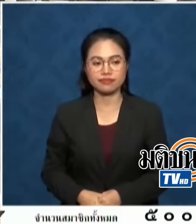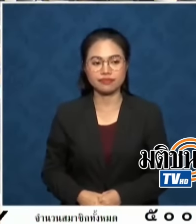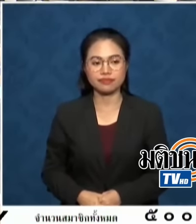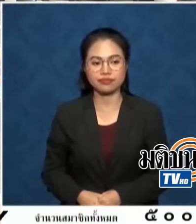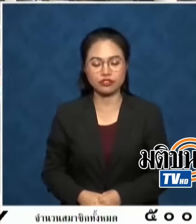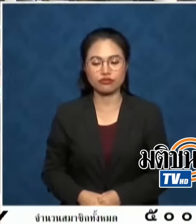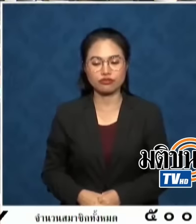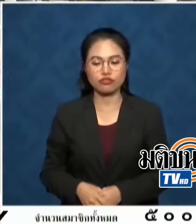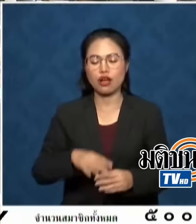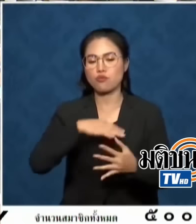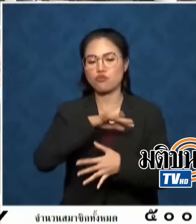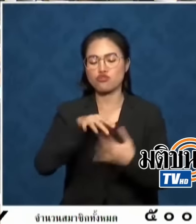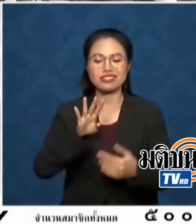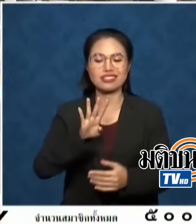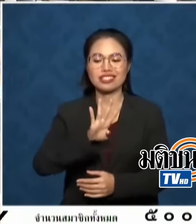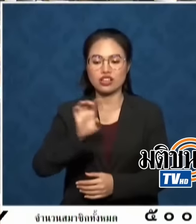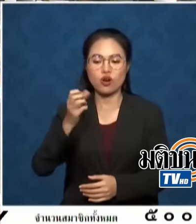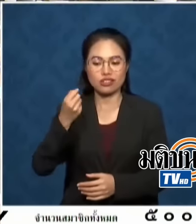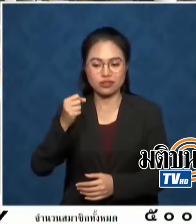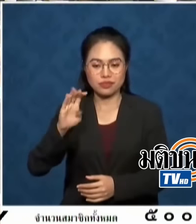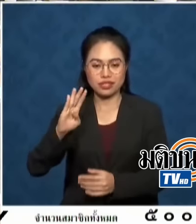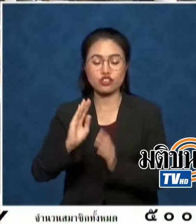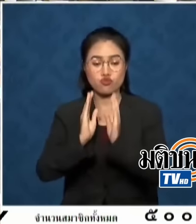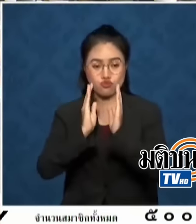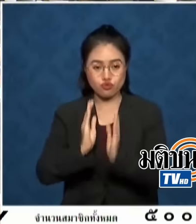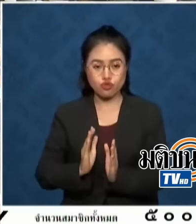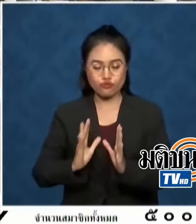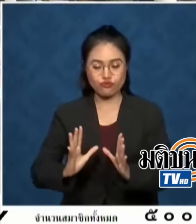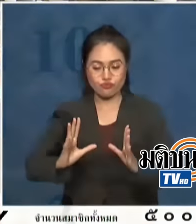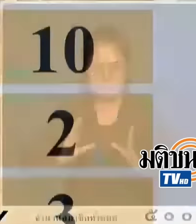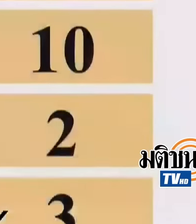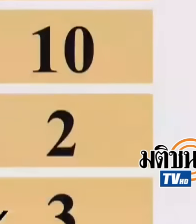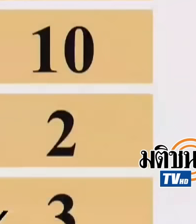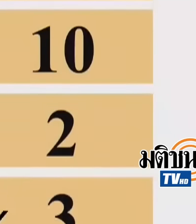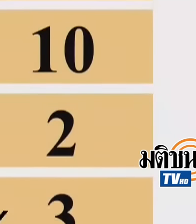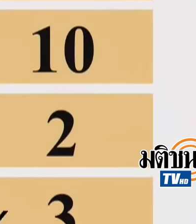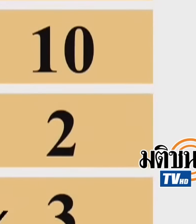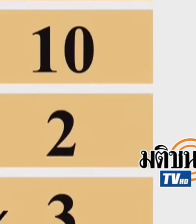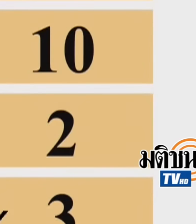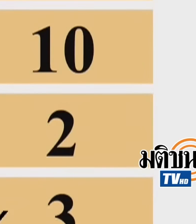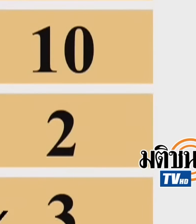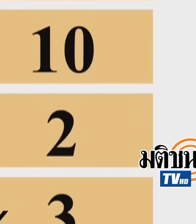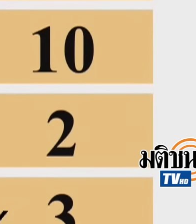นผู้ลงมติ414ท่านนะครับเห็นด้วย